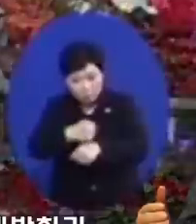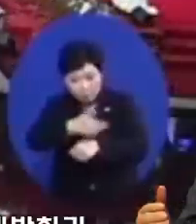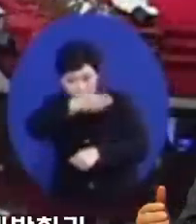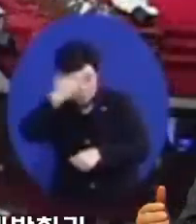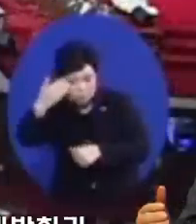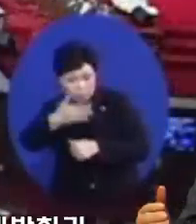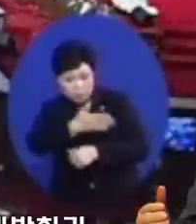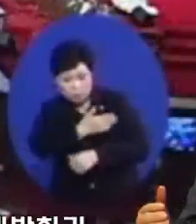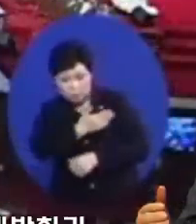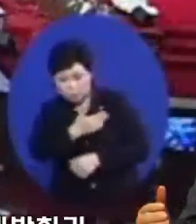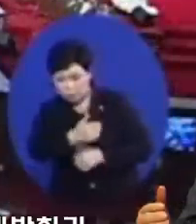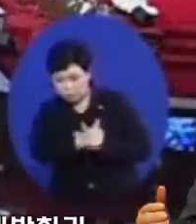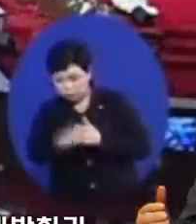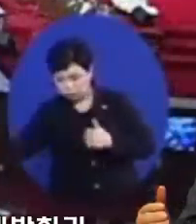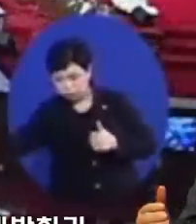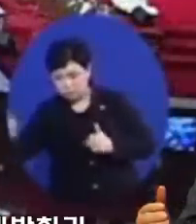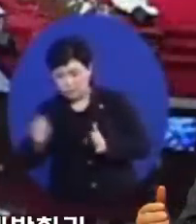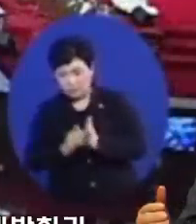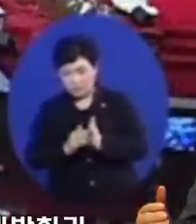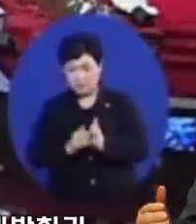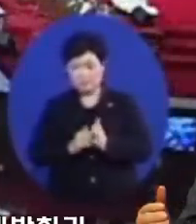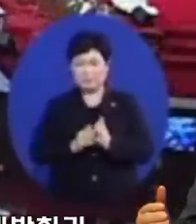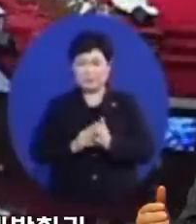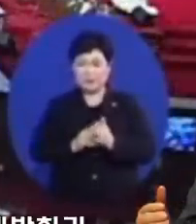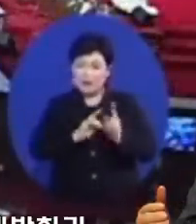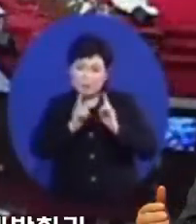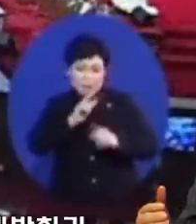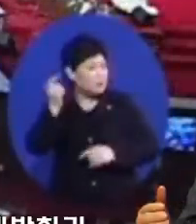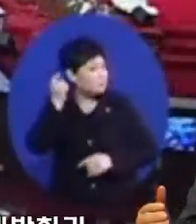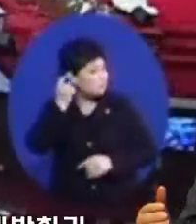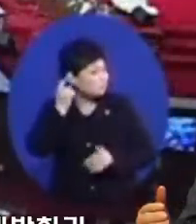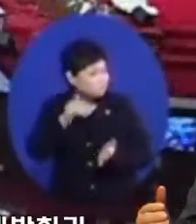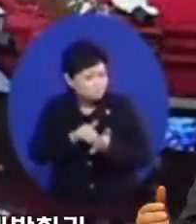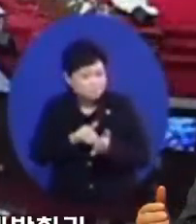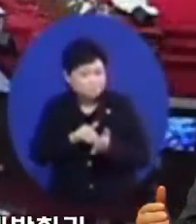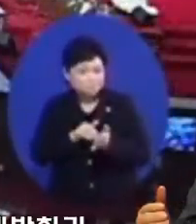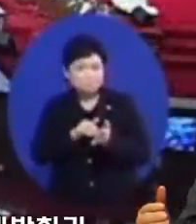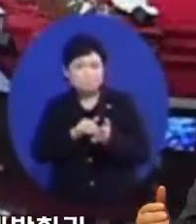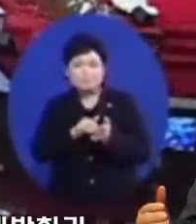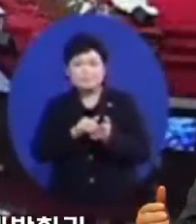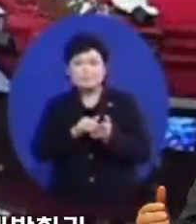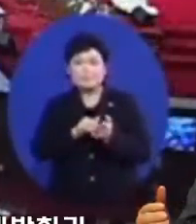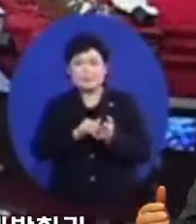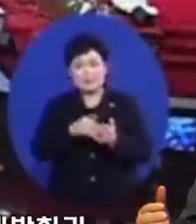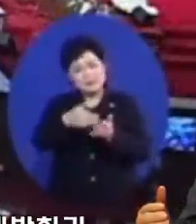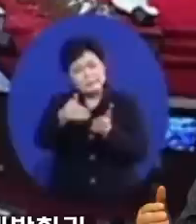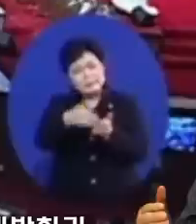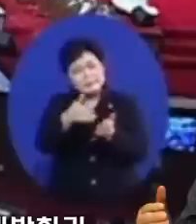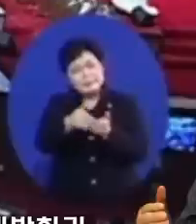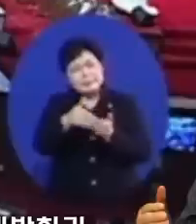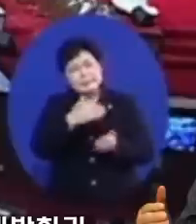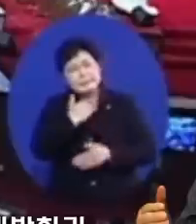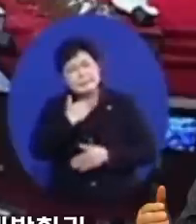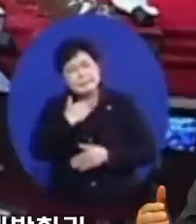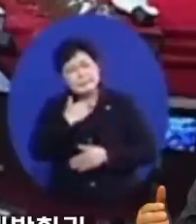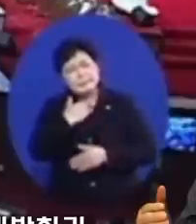지나가 버렸었어요. 그래서 그 말을 듣고 그림을 그려보고 싶은 욕망이